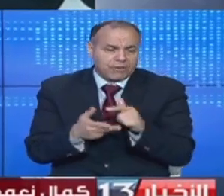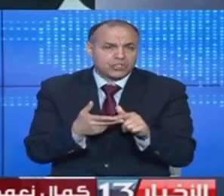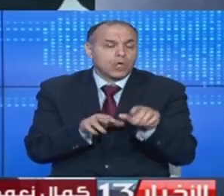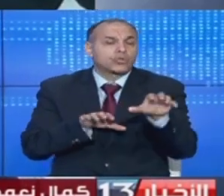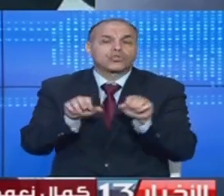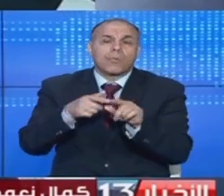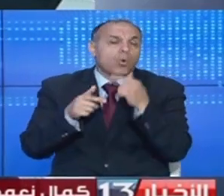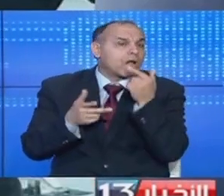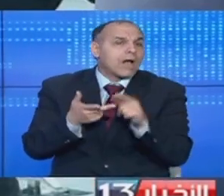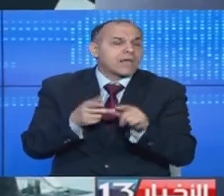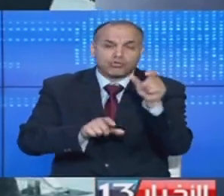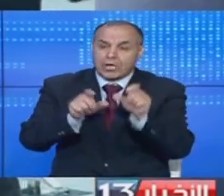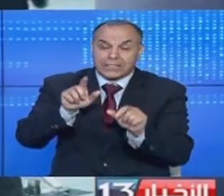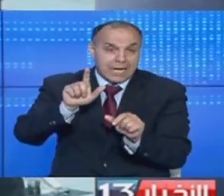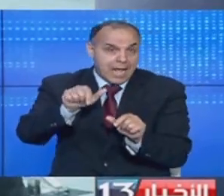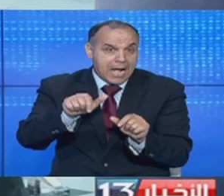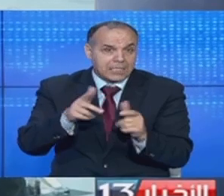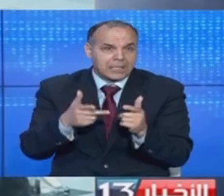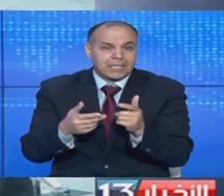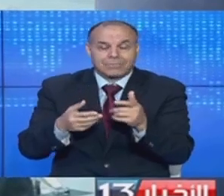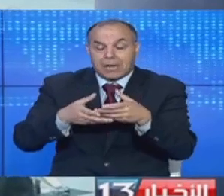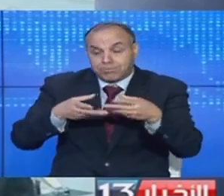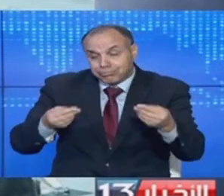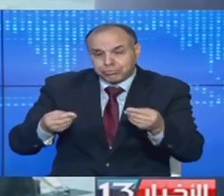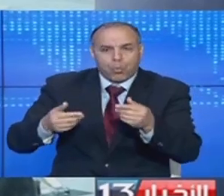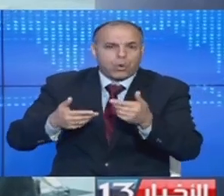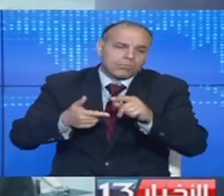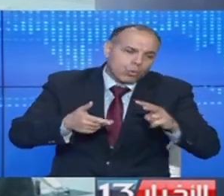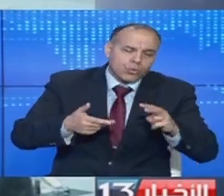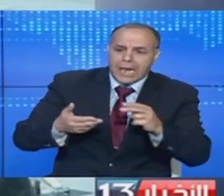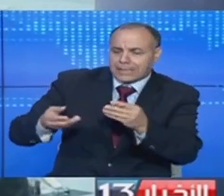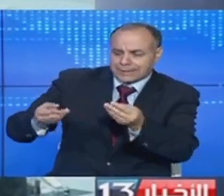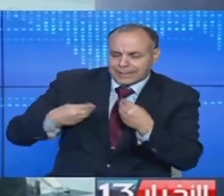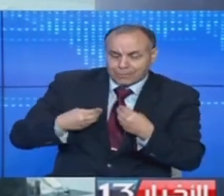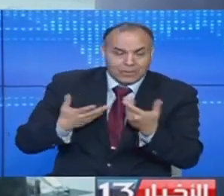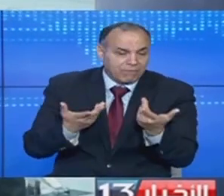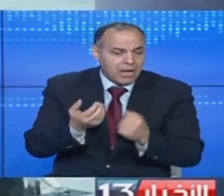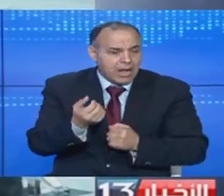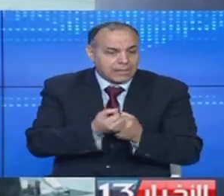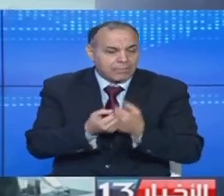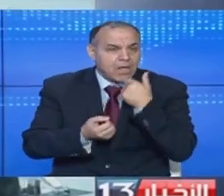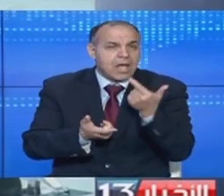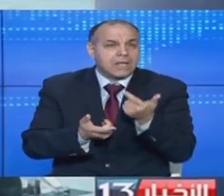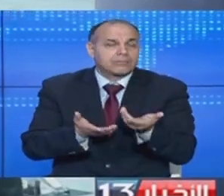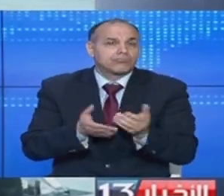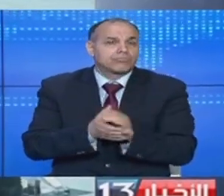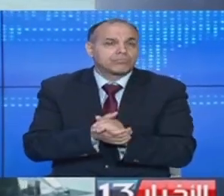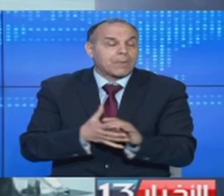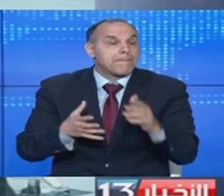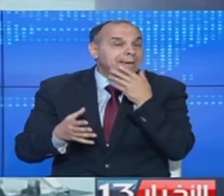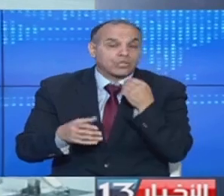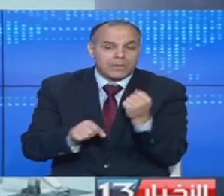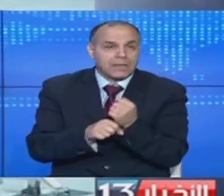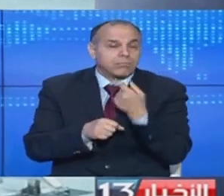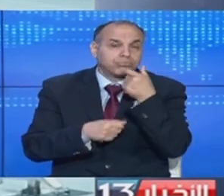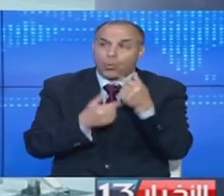ندعو العباد اللي عندهم سو برودوي، خاطر عندنا مونك في القماش هذايا في البرودوي هذايا. من المنبر هذايا نعمل